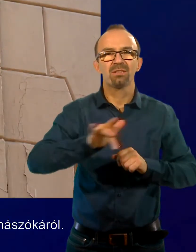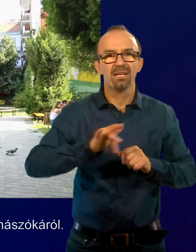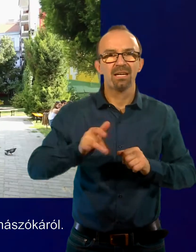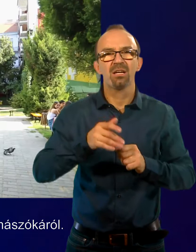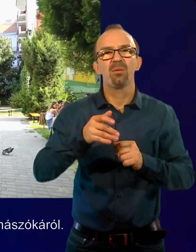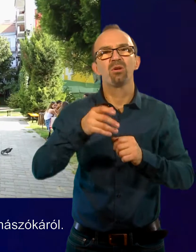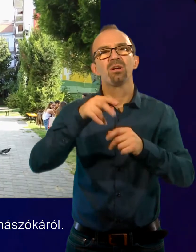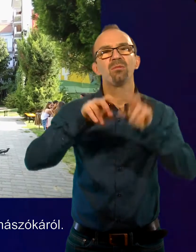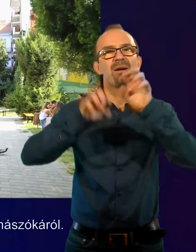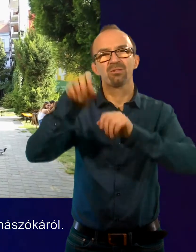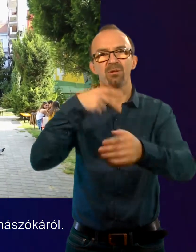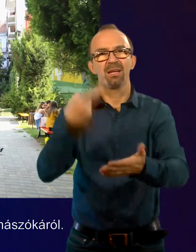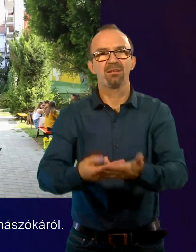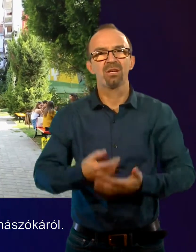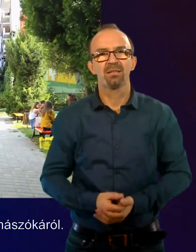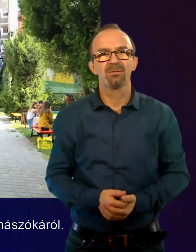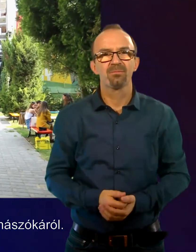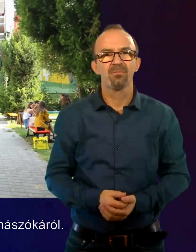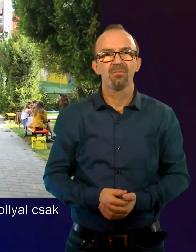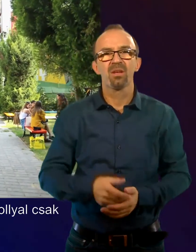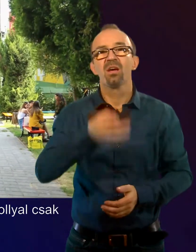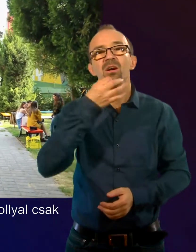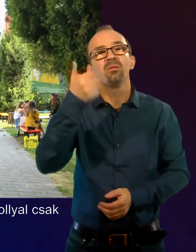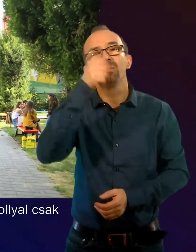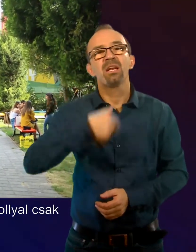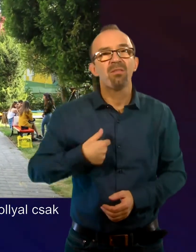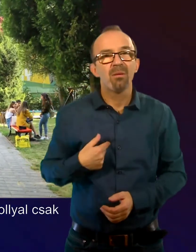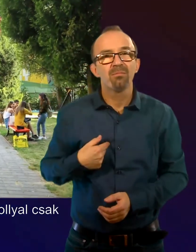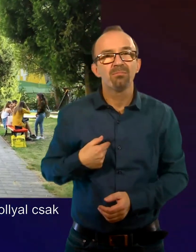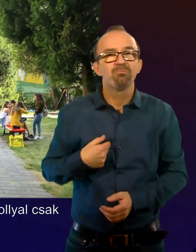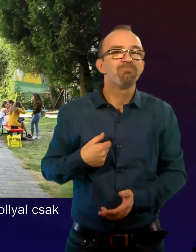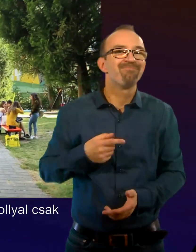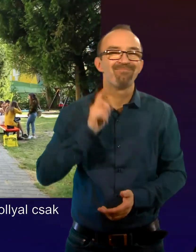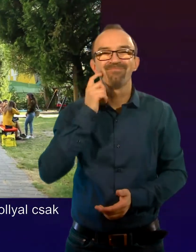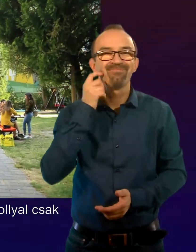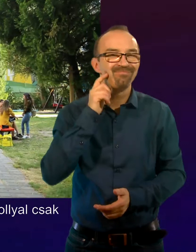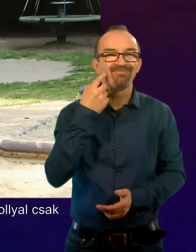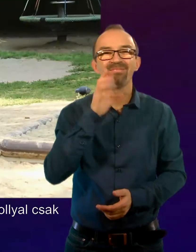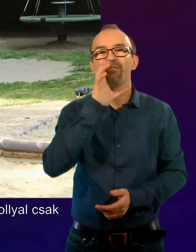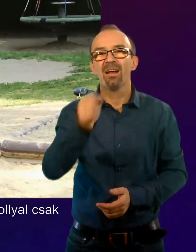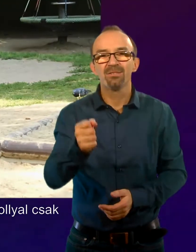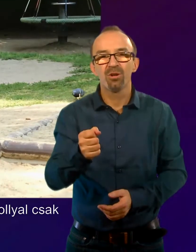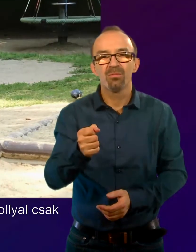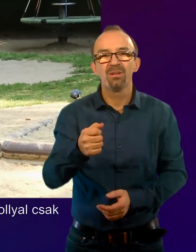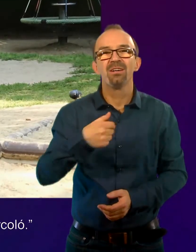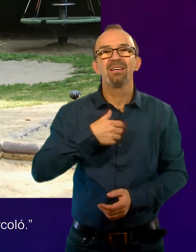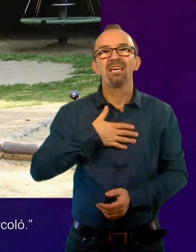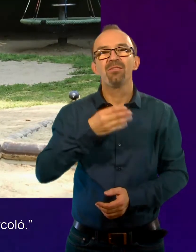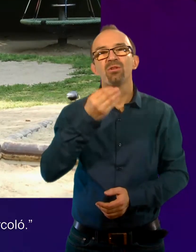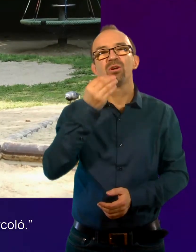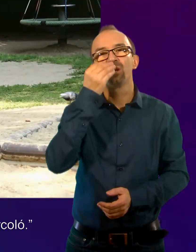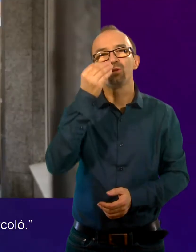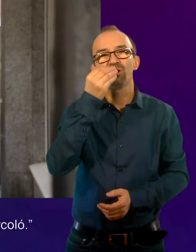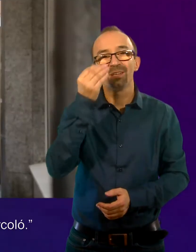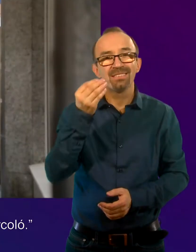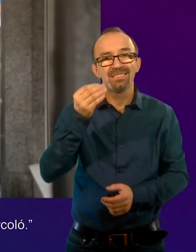játszótéren, amikor leesett a mászókáról. Ha kérdezték, hogy hívnak, sejtelmes mosolyjal csak annyit feleltem, hogy én vagyok a